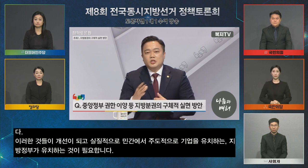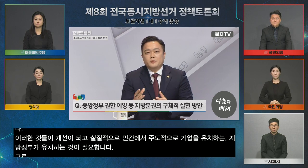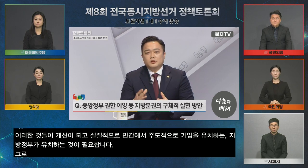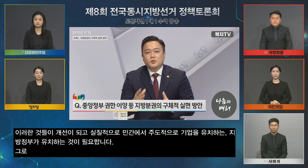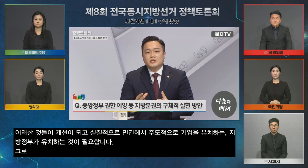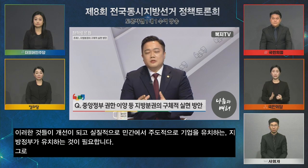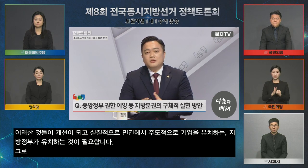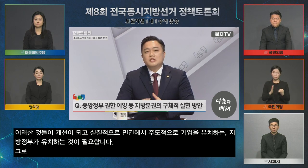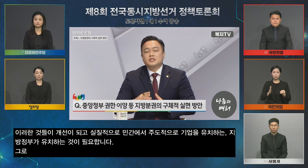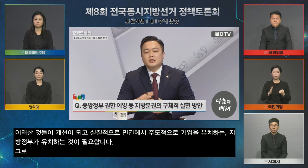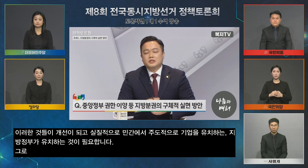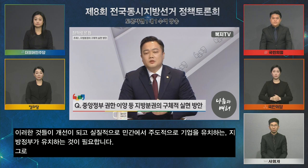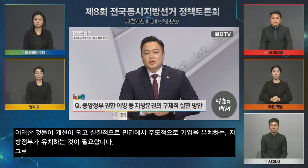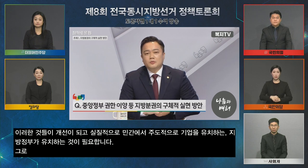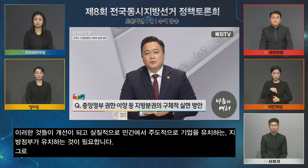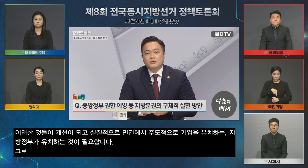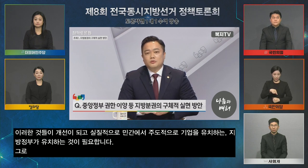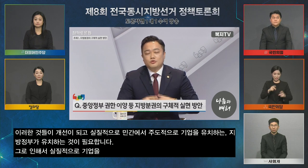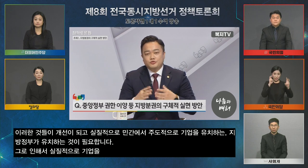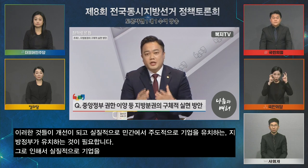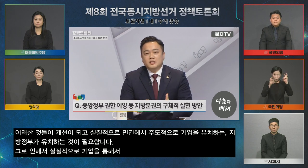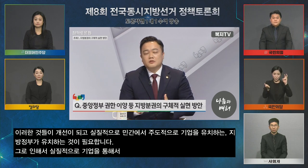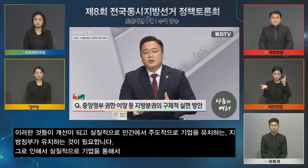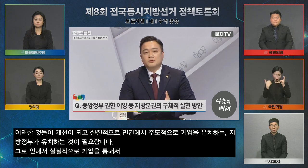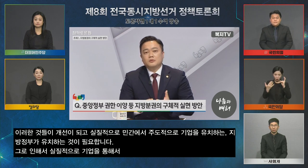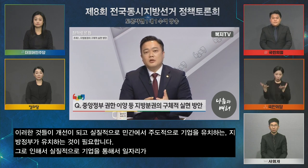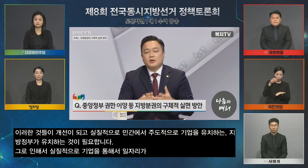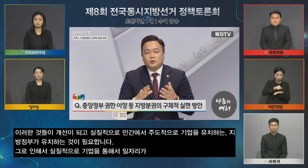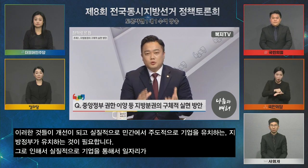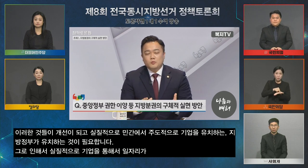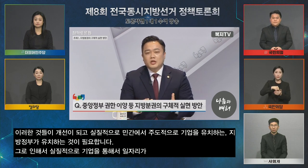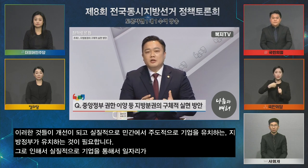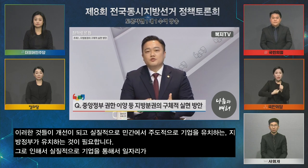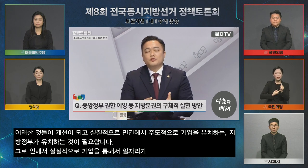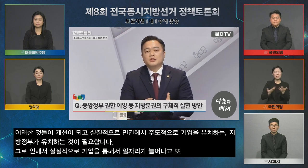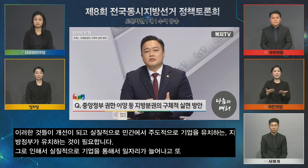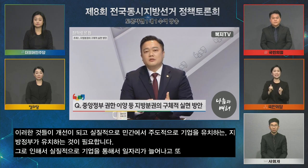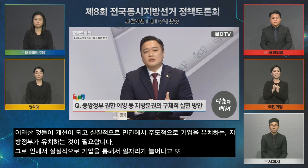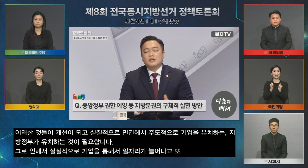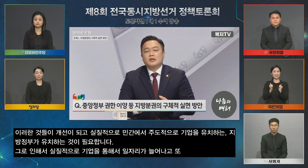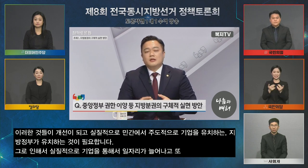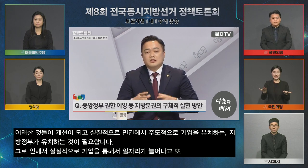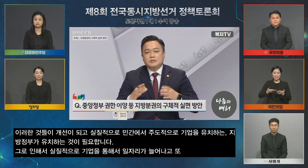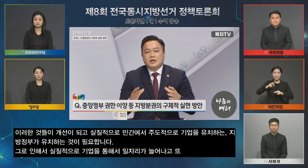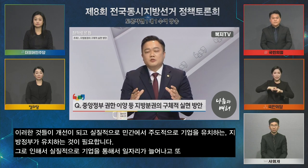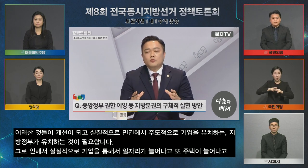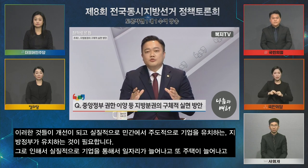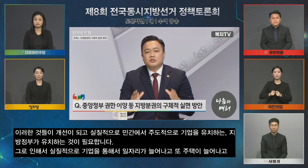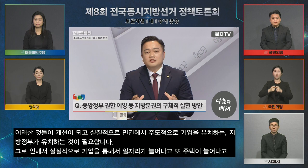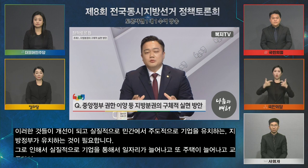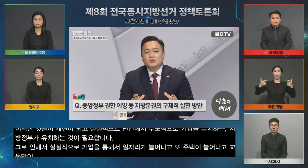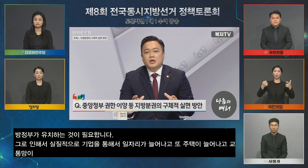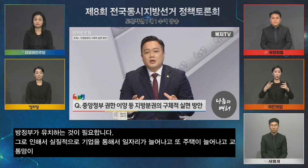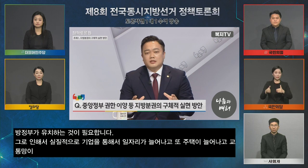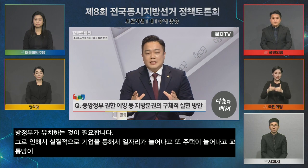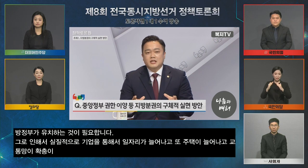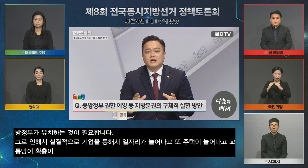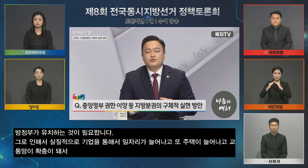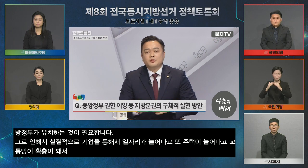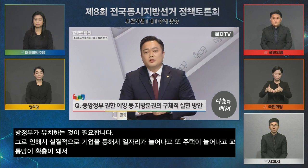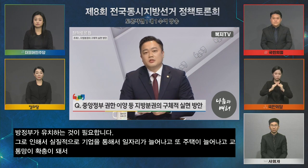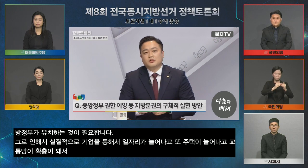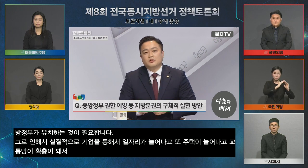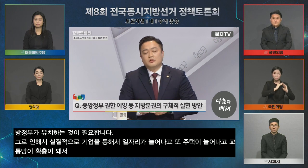기업을 통해서 일자리가 늘어나고 또 주택이 늘어나고 교통망이 확충이 돼서 지방정부 스스로가